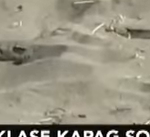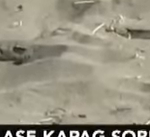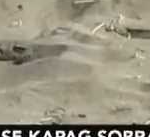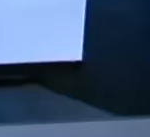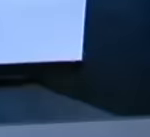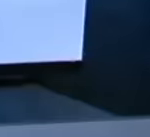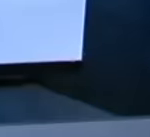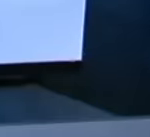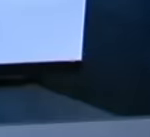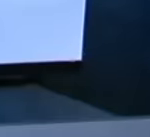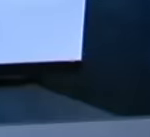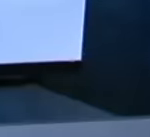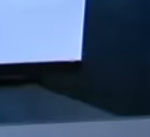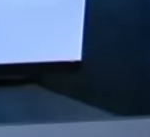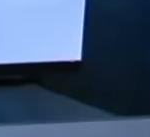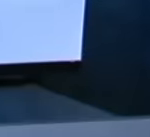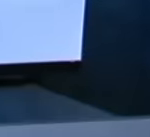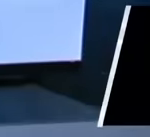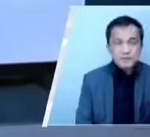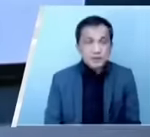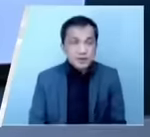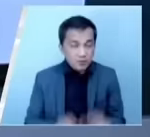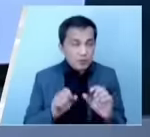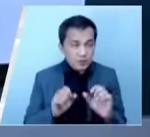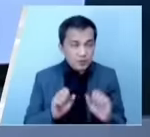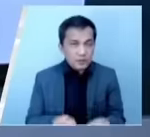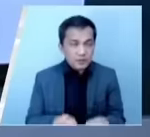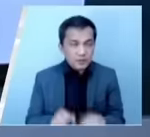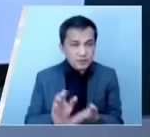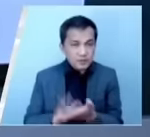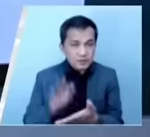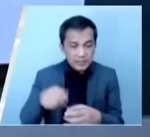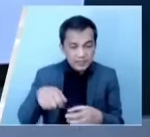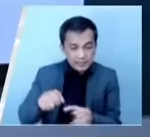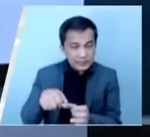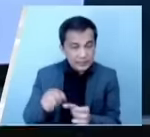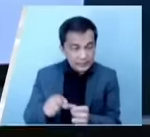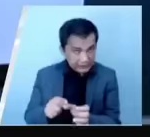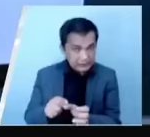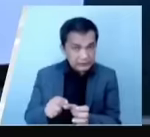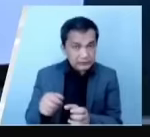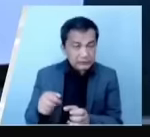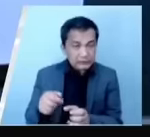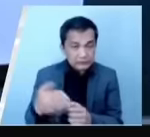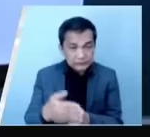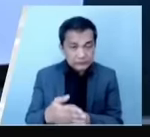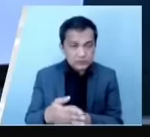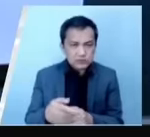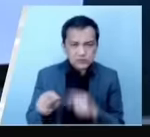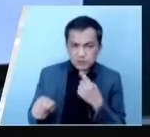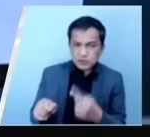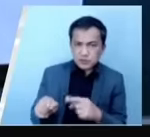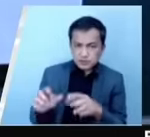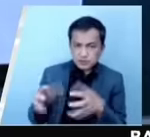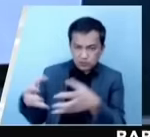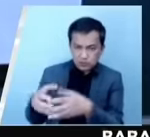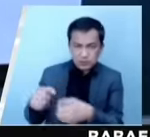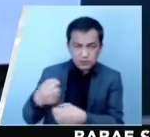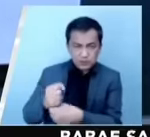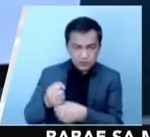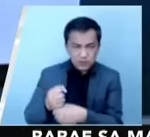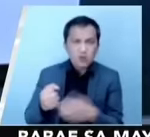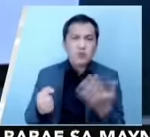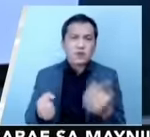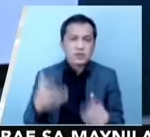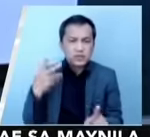oras. Posible pong magmahal ang delatang sardinas ayon sa isang grupo ng manufacturer. Epekto umano yan